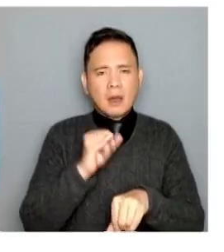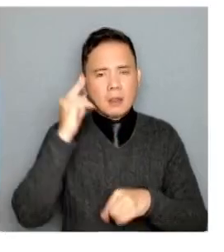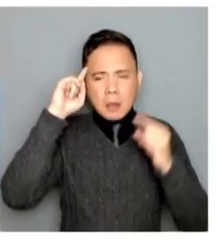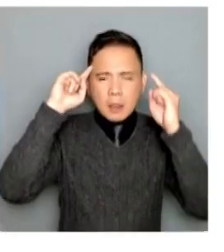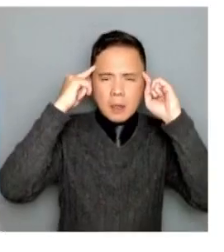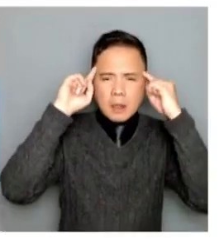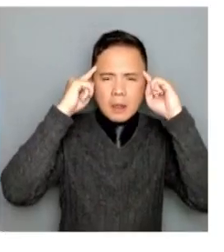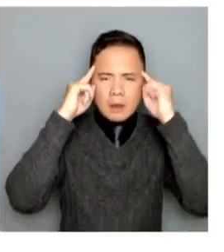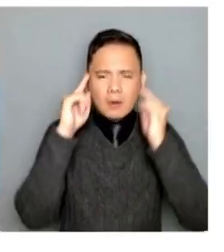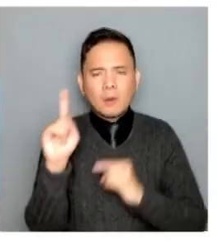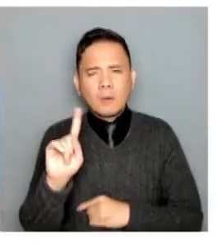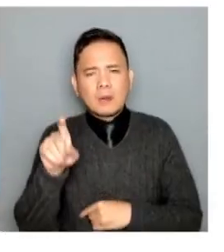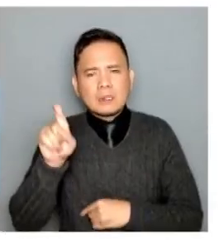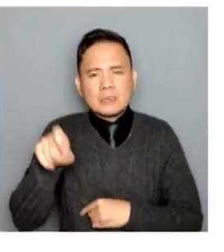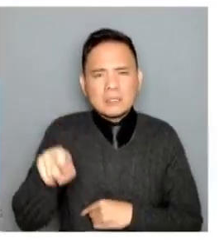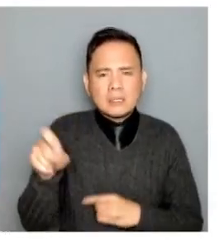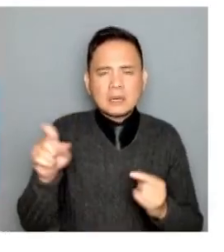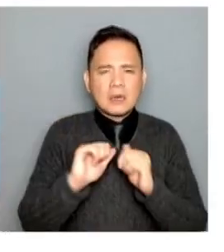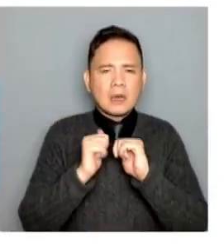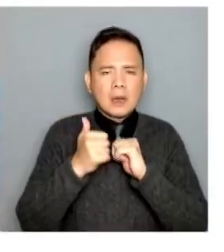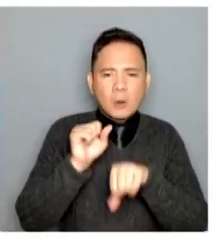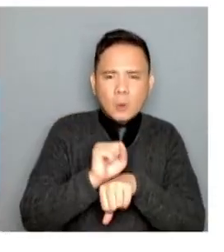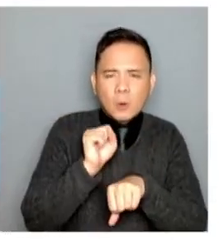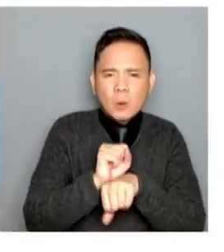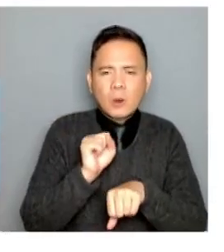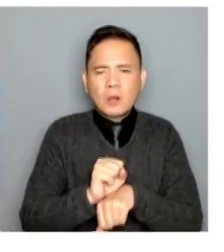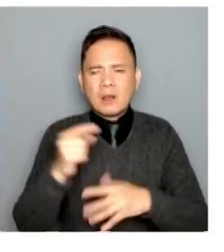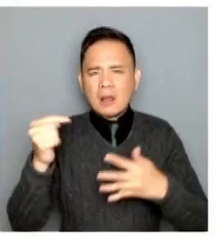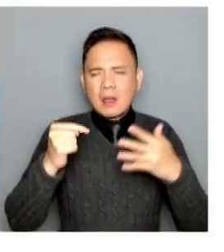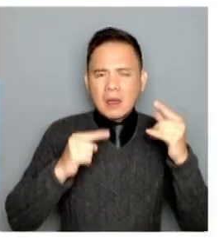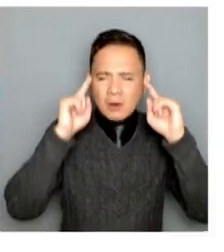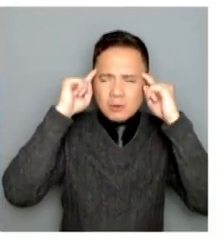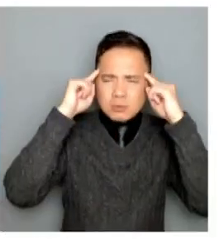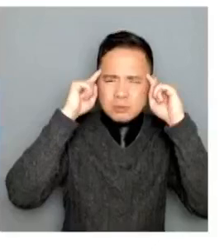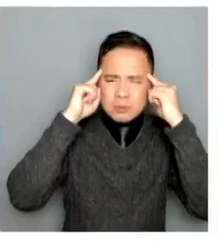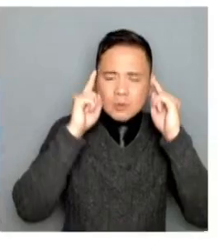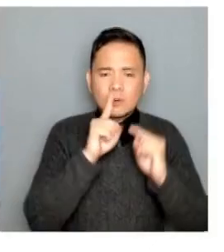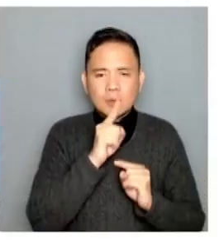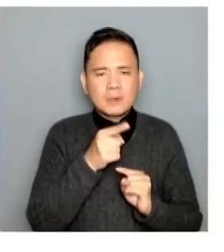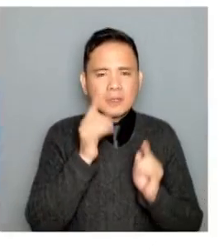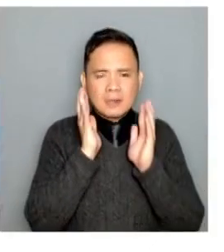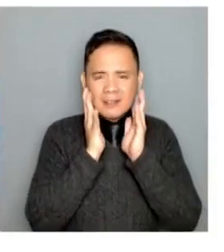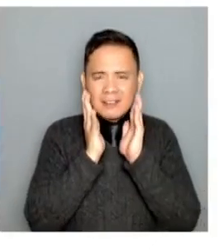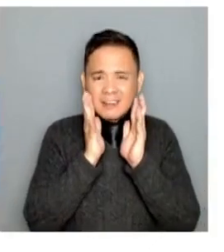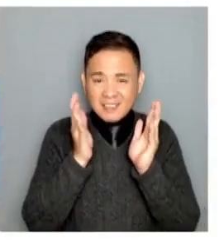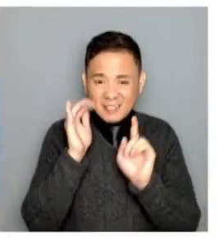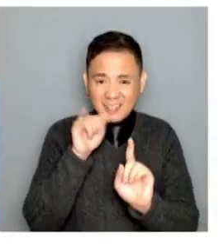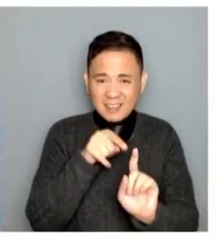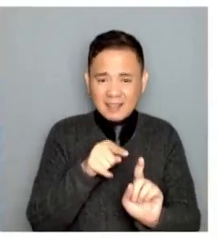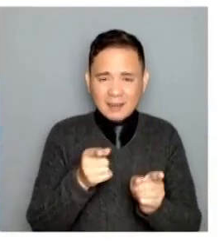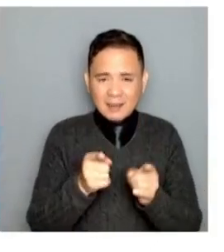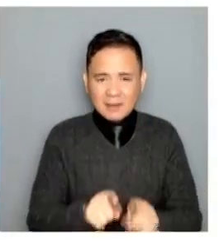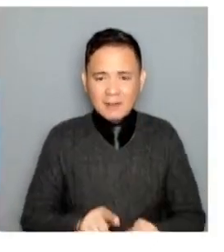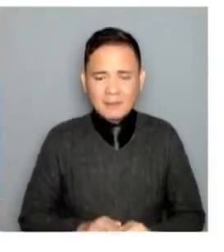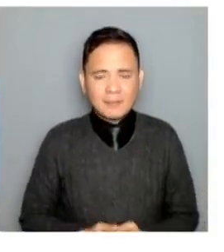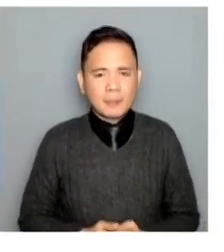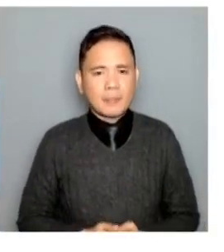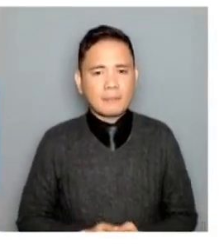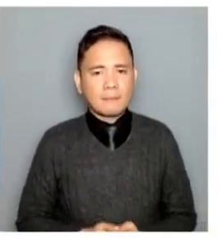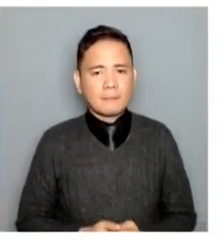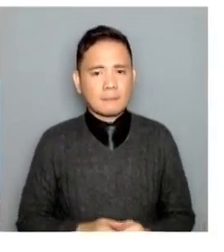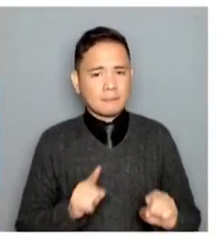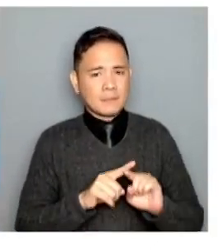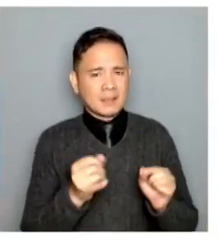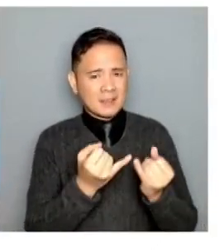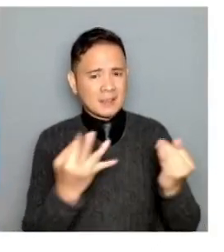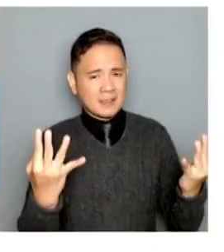yung kailangan nila na pagtatrabahohan nila. Kasi siguro naiiya din sila yung ganun. Mm-mm. Pero Mayor, ilang araw na ho ba? At